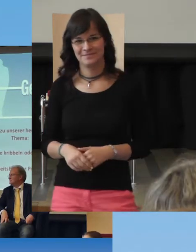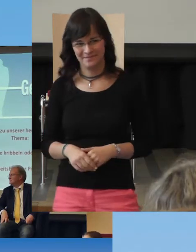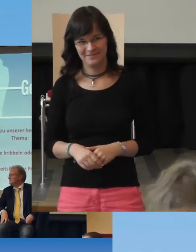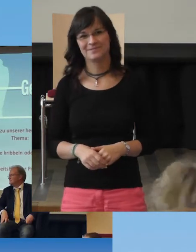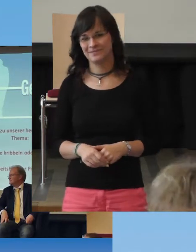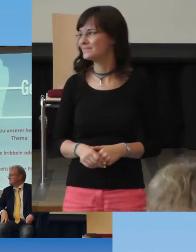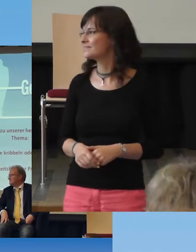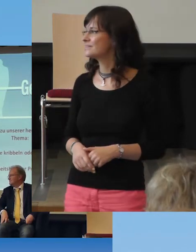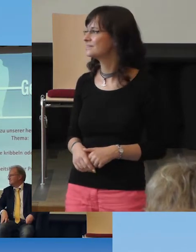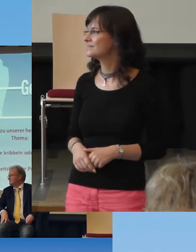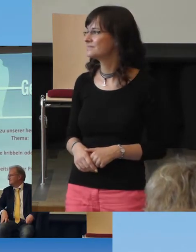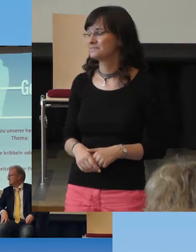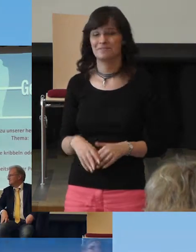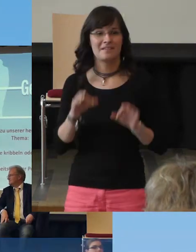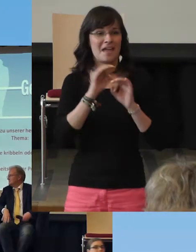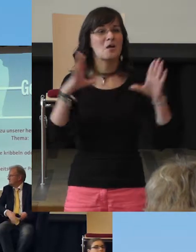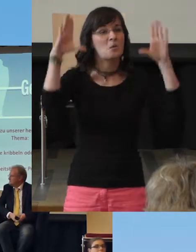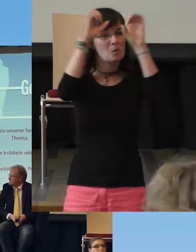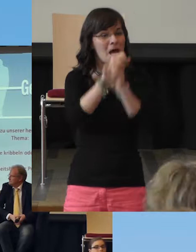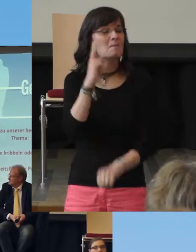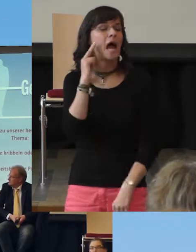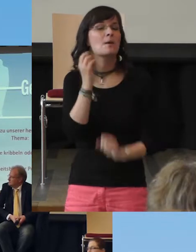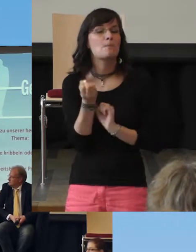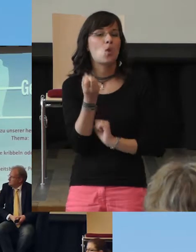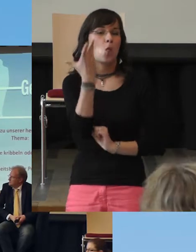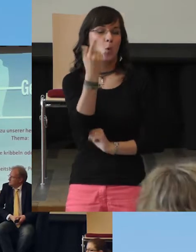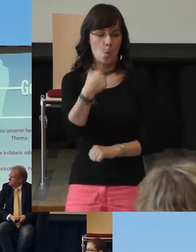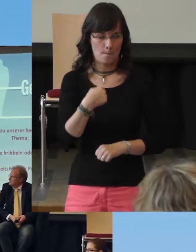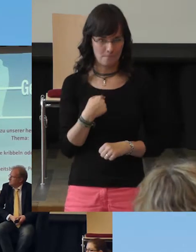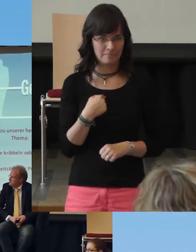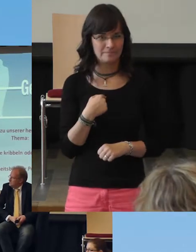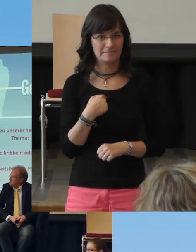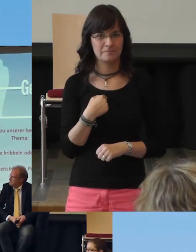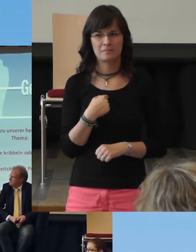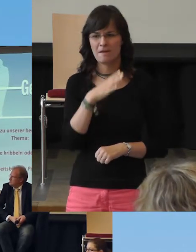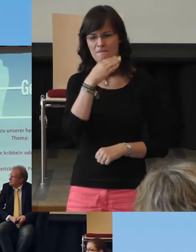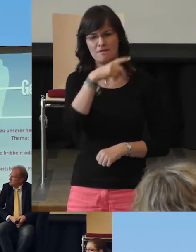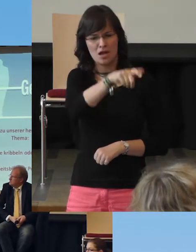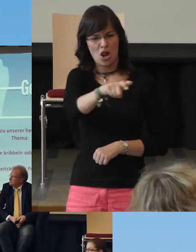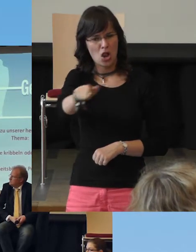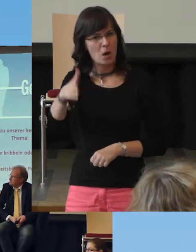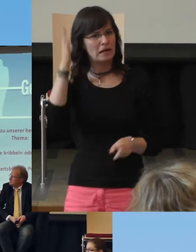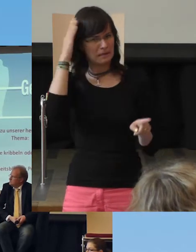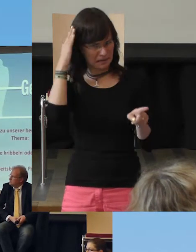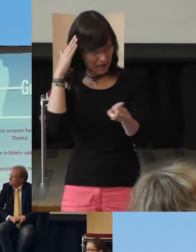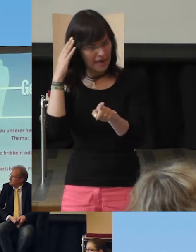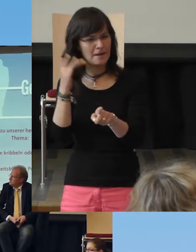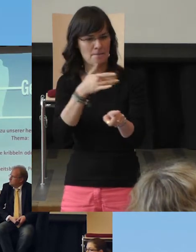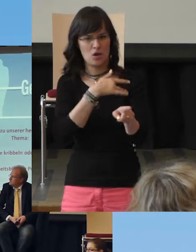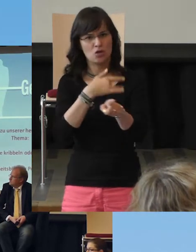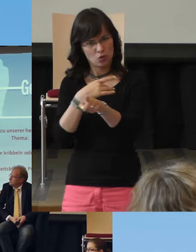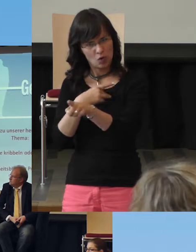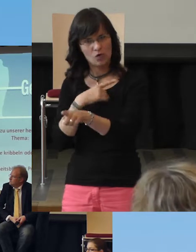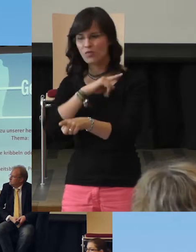so bitteschön ja guten Abend Blum heiße ich die Leute die ich kenne diese Krankheit haben haben es alle mit dem